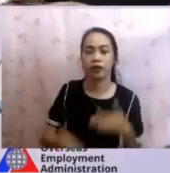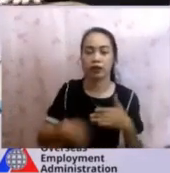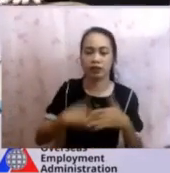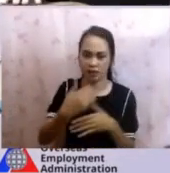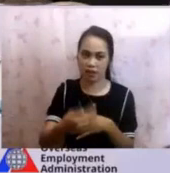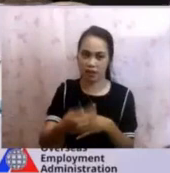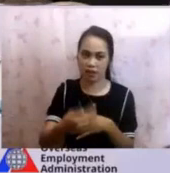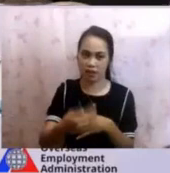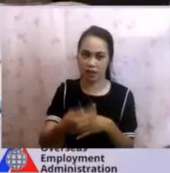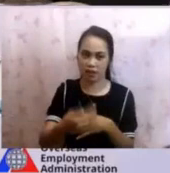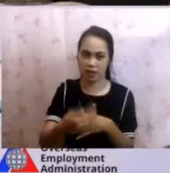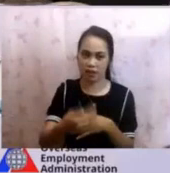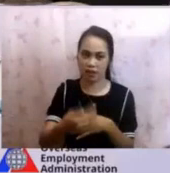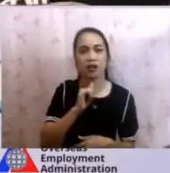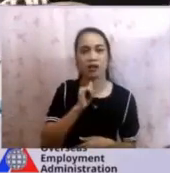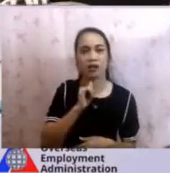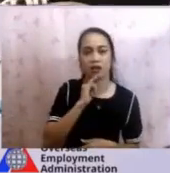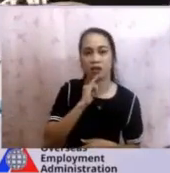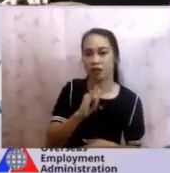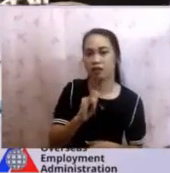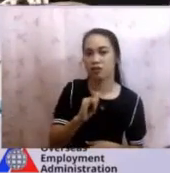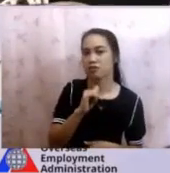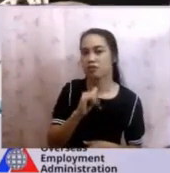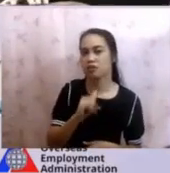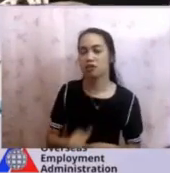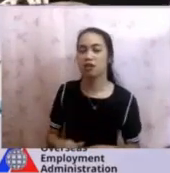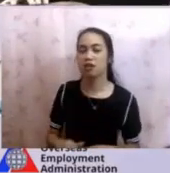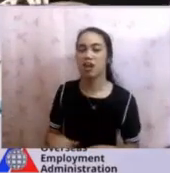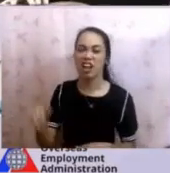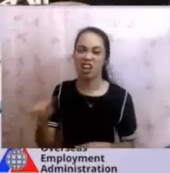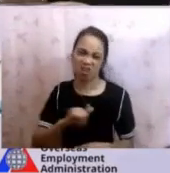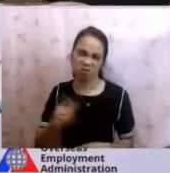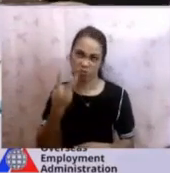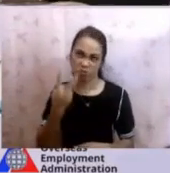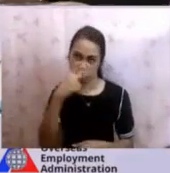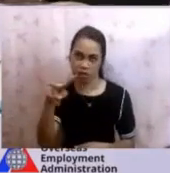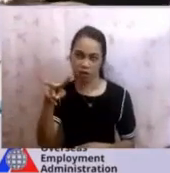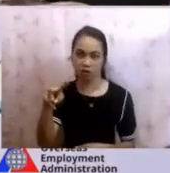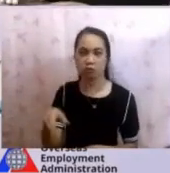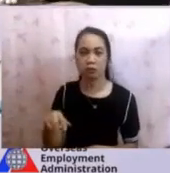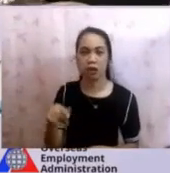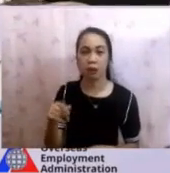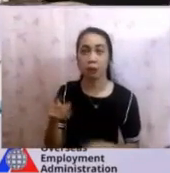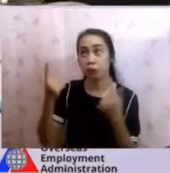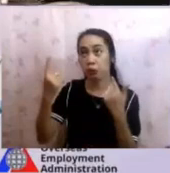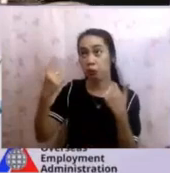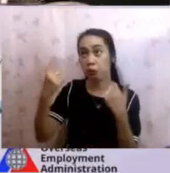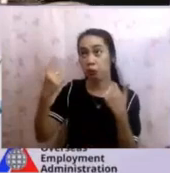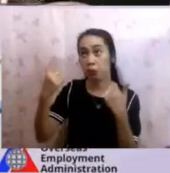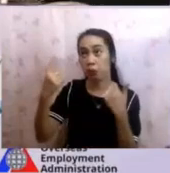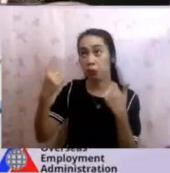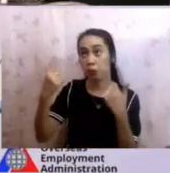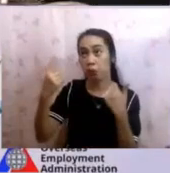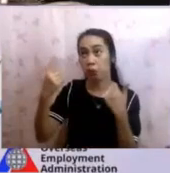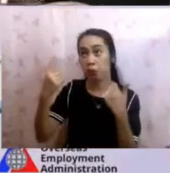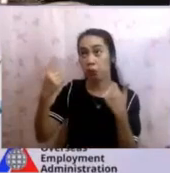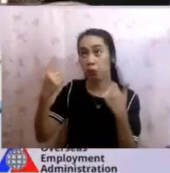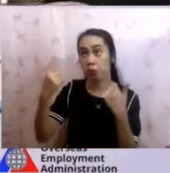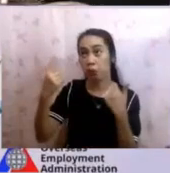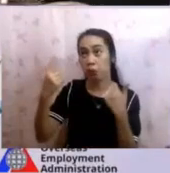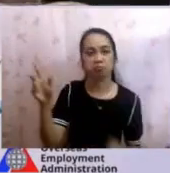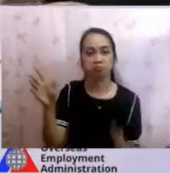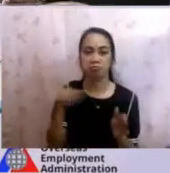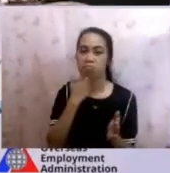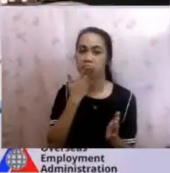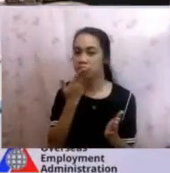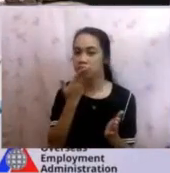dili full. Ang isa po niya si ate, mura po siya og muatura sa mall. Of course, sa mga lalaki, look